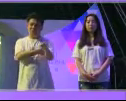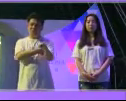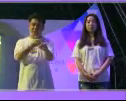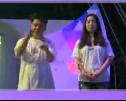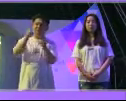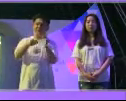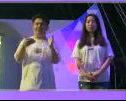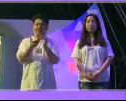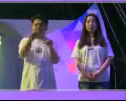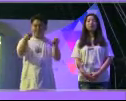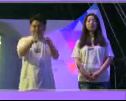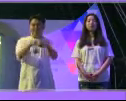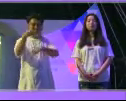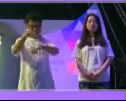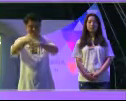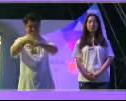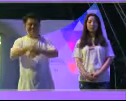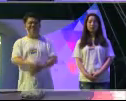때까지 함께 하겠습니다 감사합니다